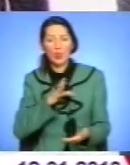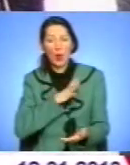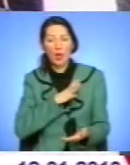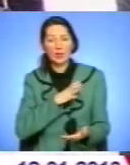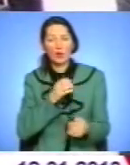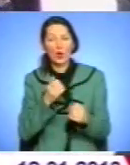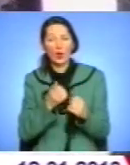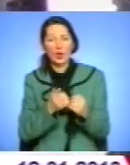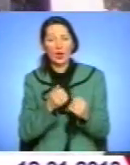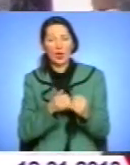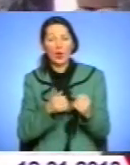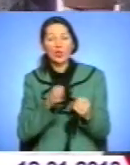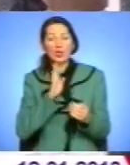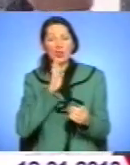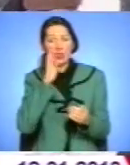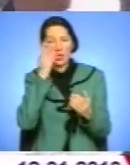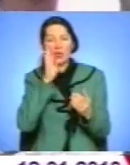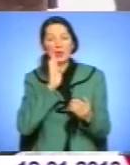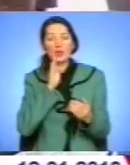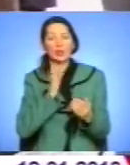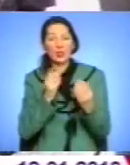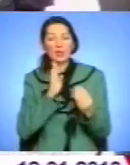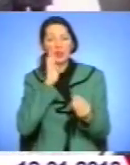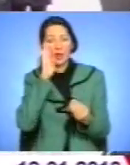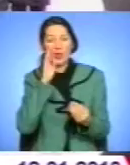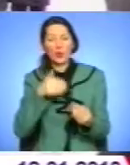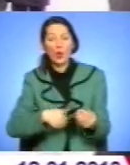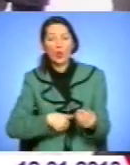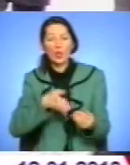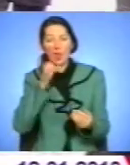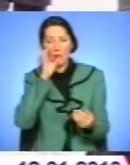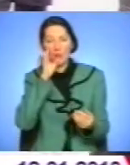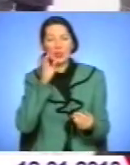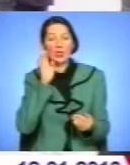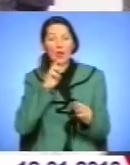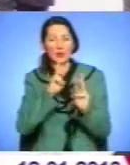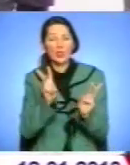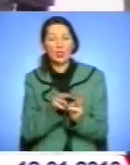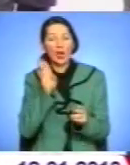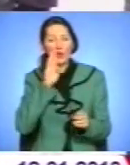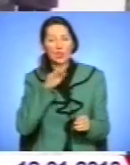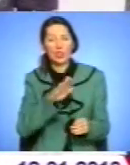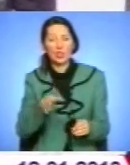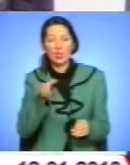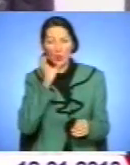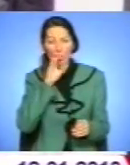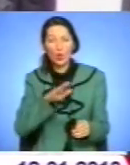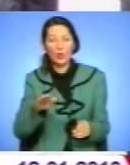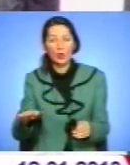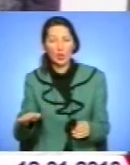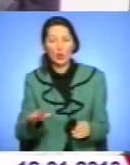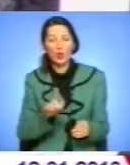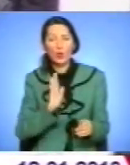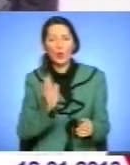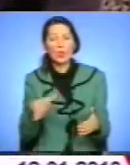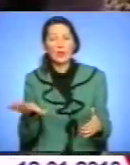зранку на тощак випивається свячена водичка, з'їдається просфор, з'їдають діти, випивають цю водичку для того, аби всі